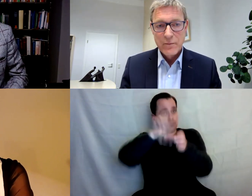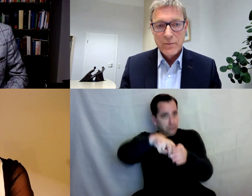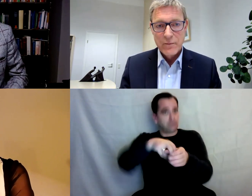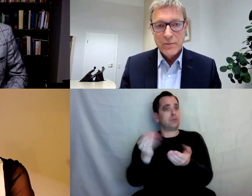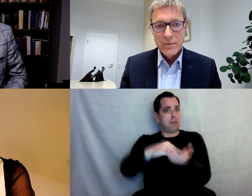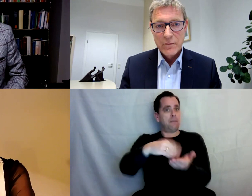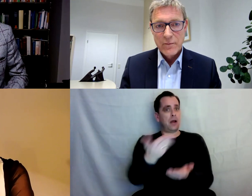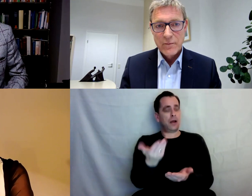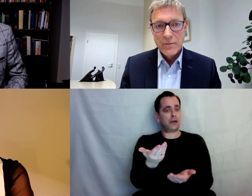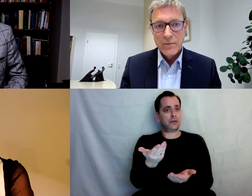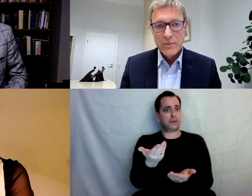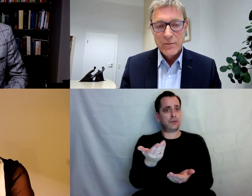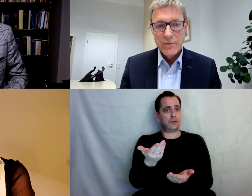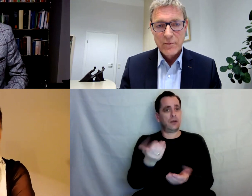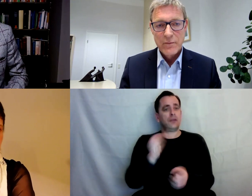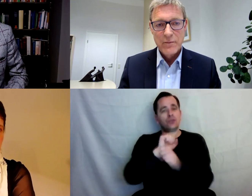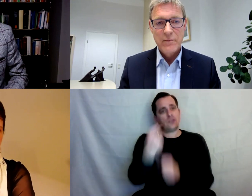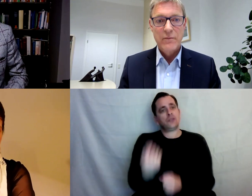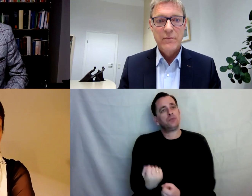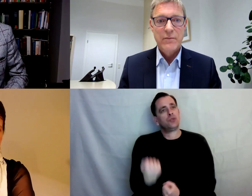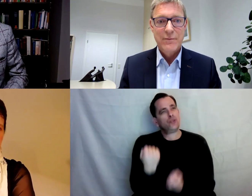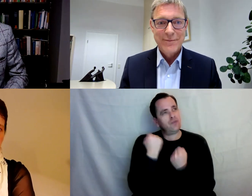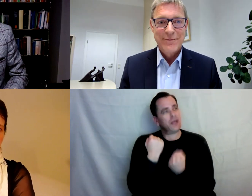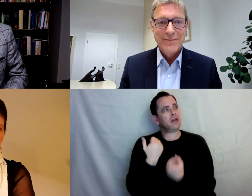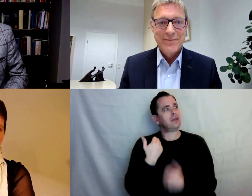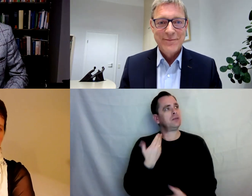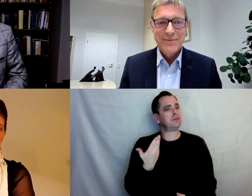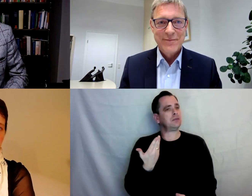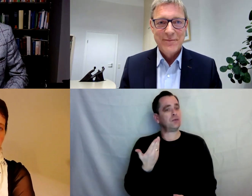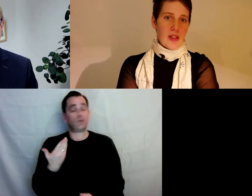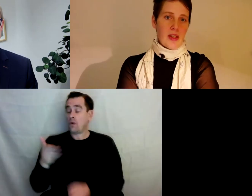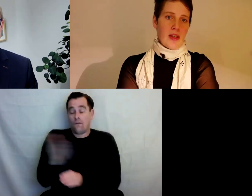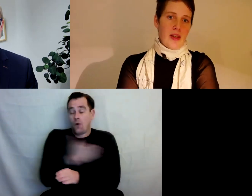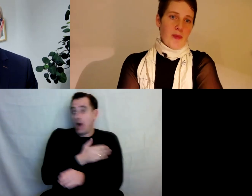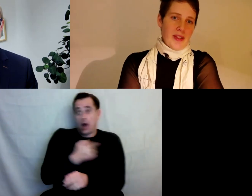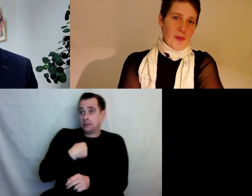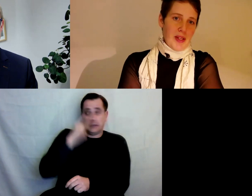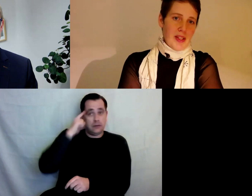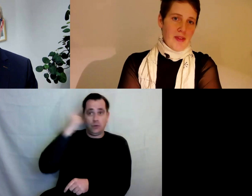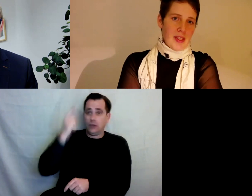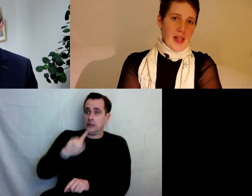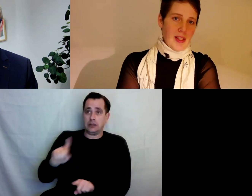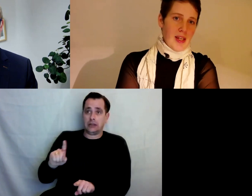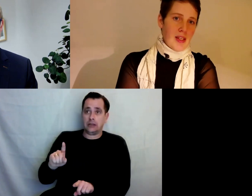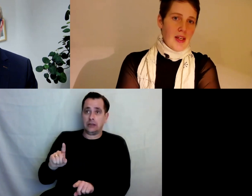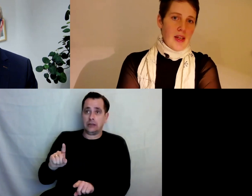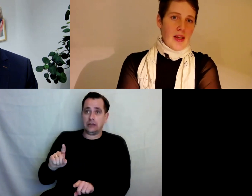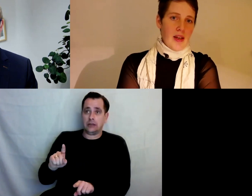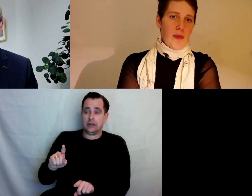arg schwierig ist, und das habe ich vorher auch nicht so erfahren. Ich meine, wir sind ja alle in der neuen Situation, Sie sprechen es ja fast direkt